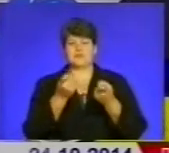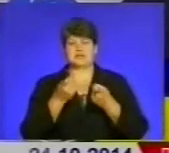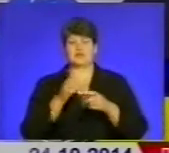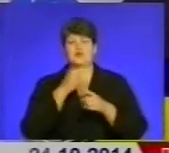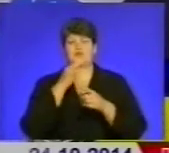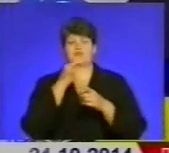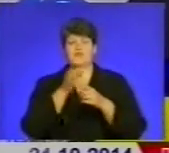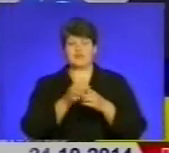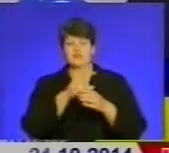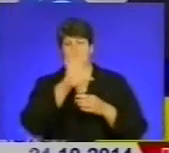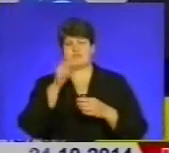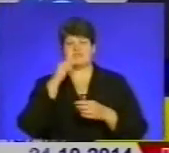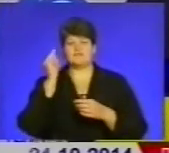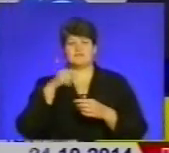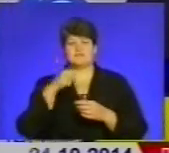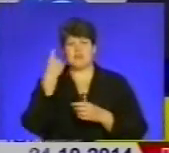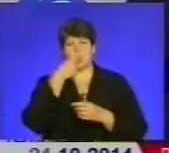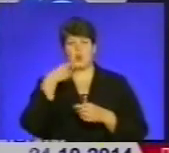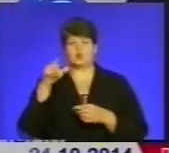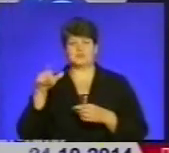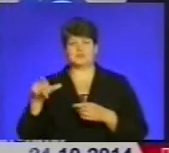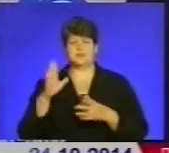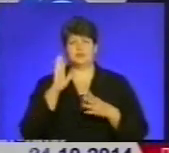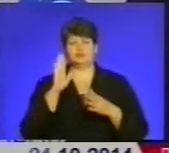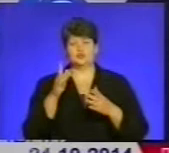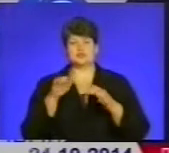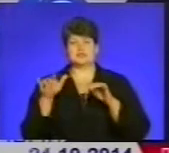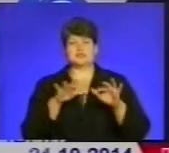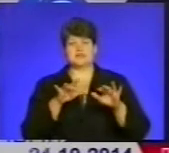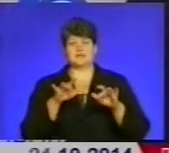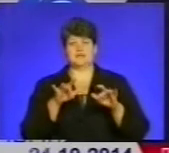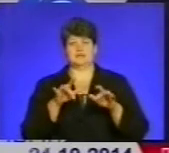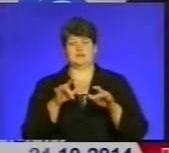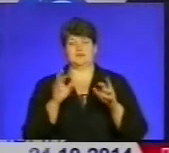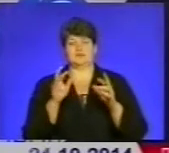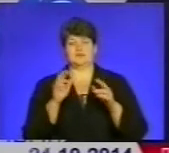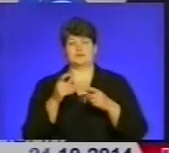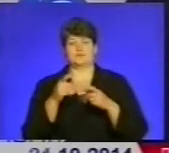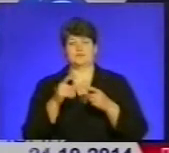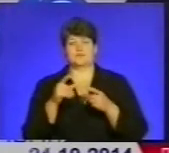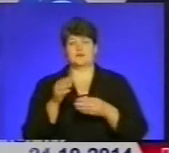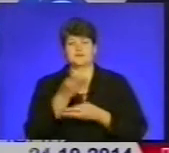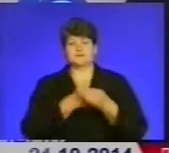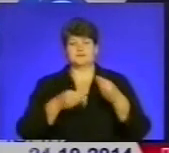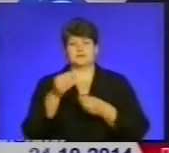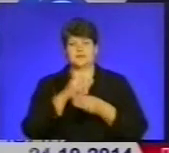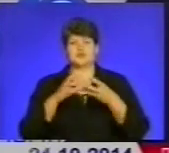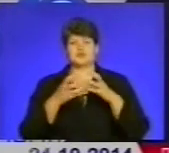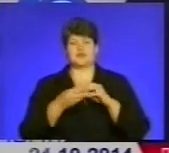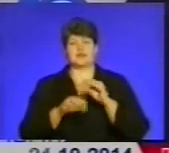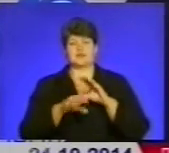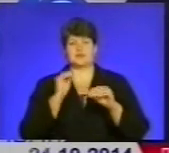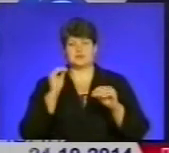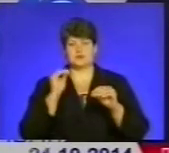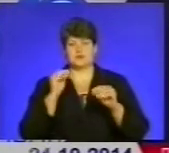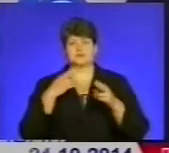винних осіб, які будуть задіяні в спотворення результатів виборів, в процесі перешкоджання